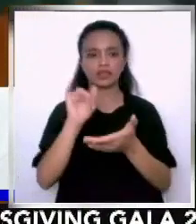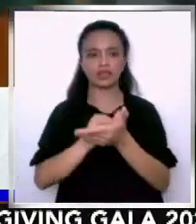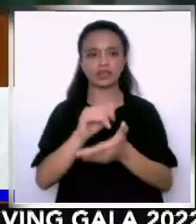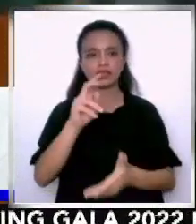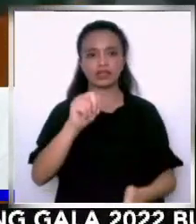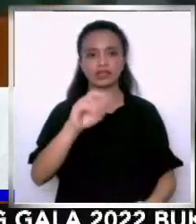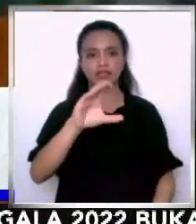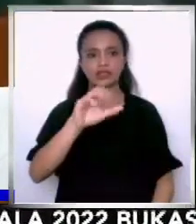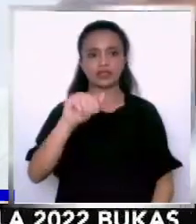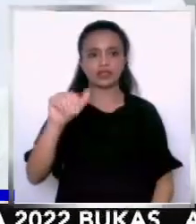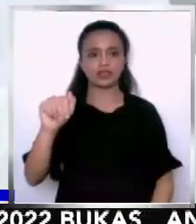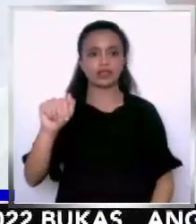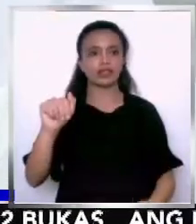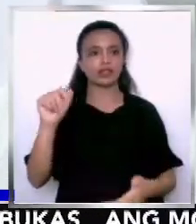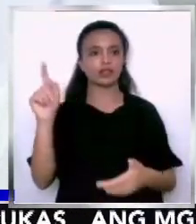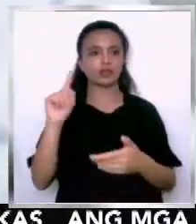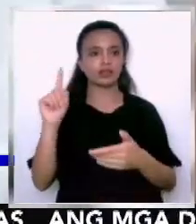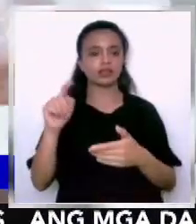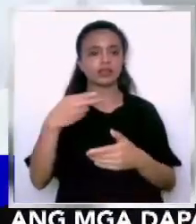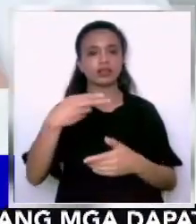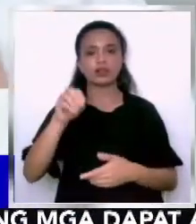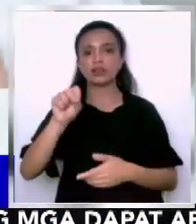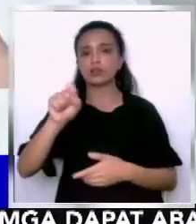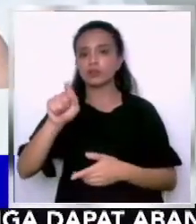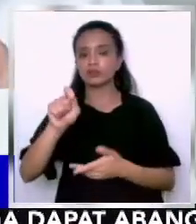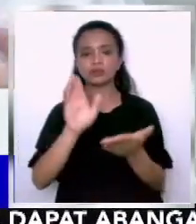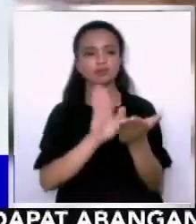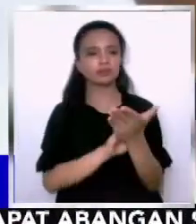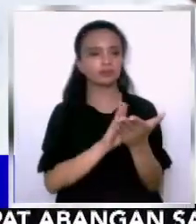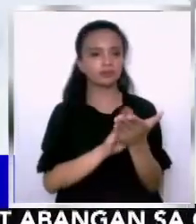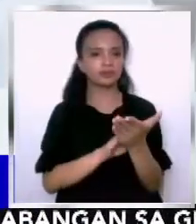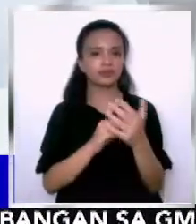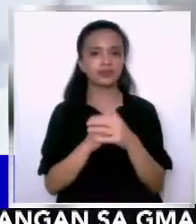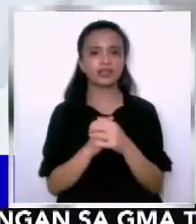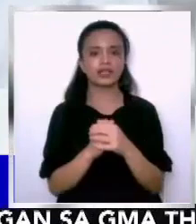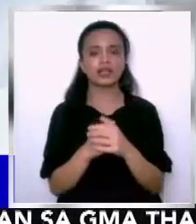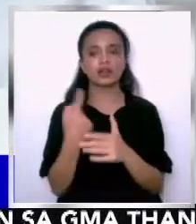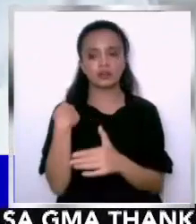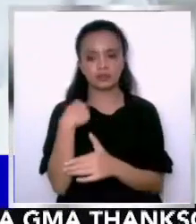Lady Blazers. They bring honor to the school and I'm very happy for that. And